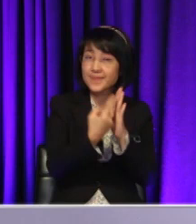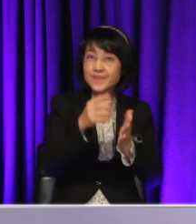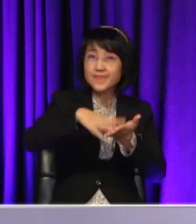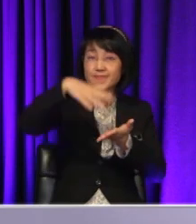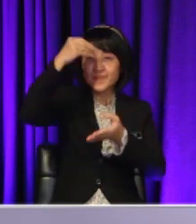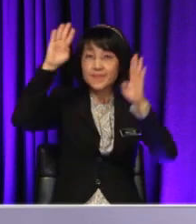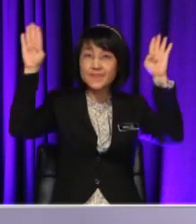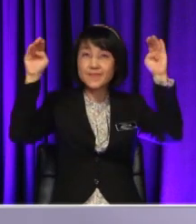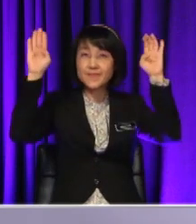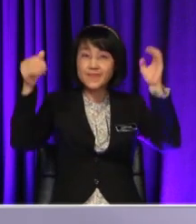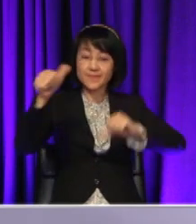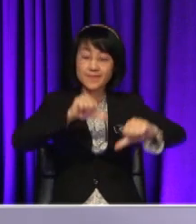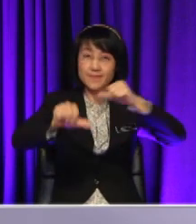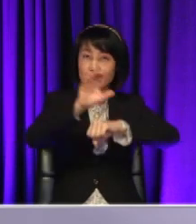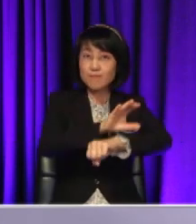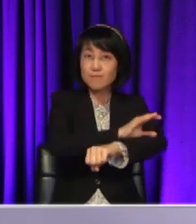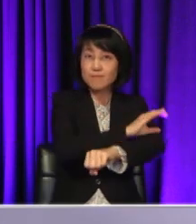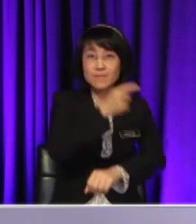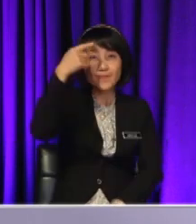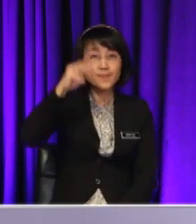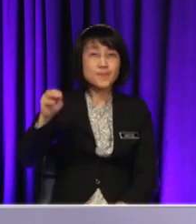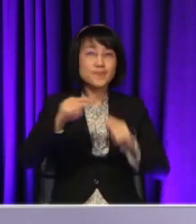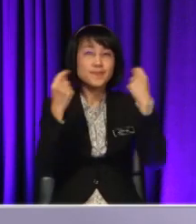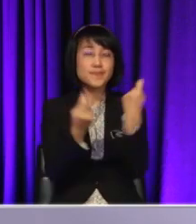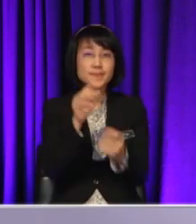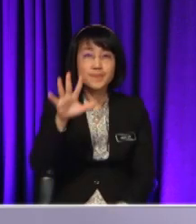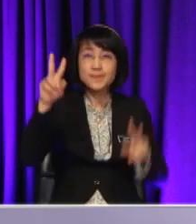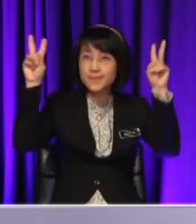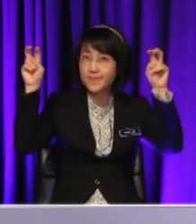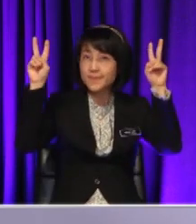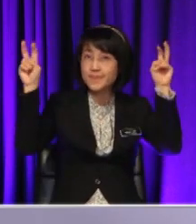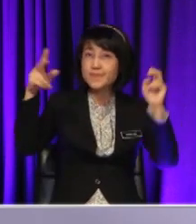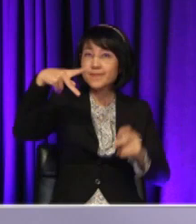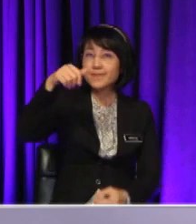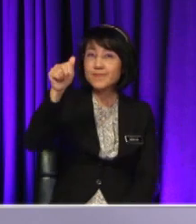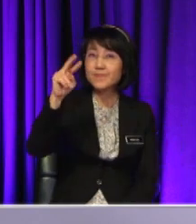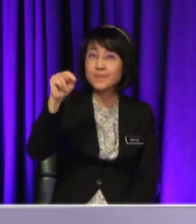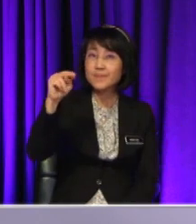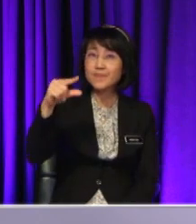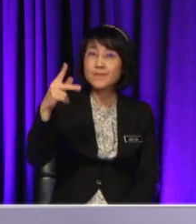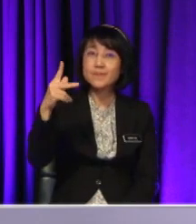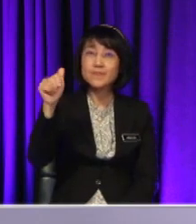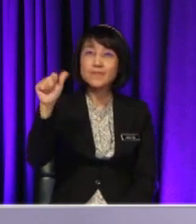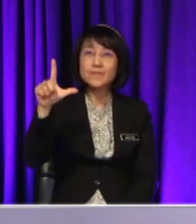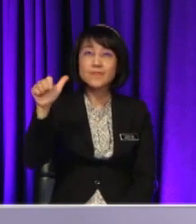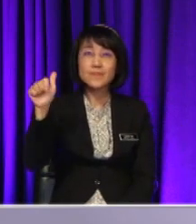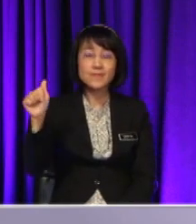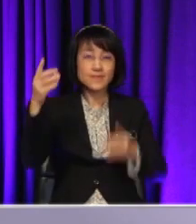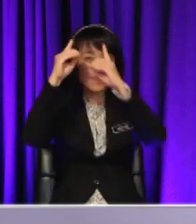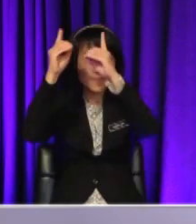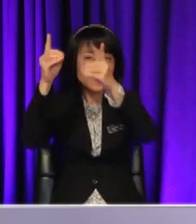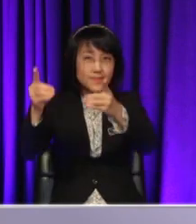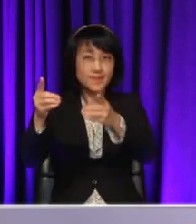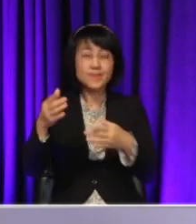pelajaran sains komputer untuk murid-murid tingkatan 5 dengan tajonya pangkalan data lanjutan SQL